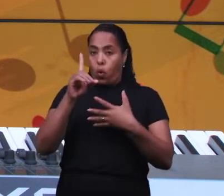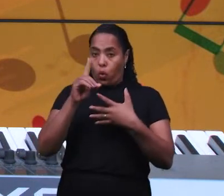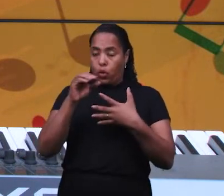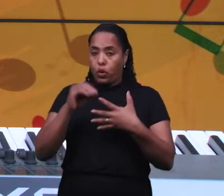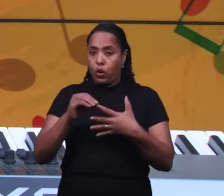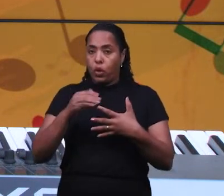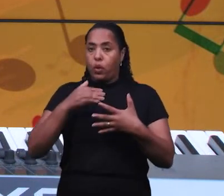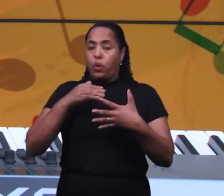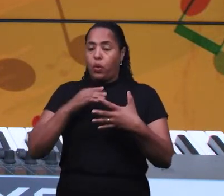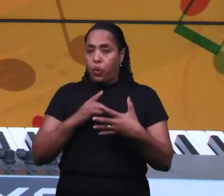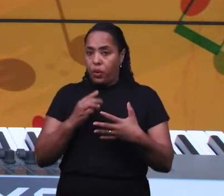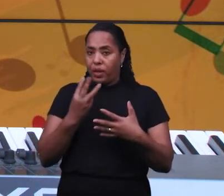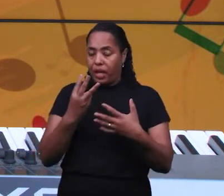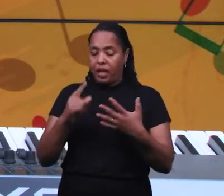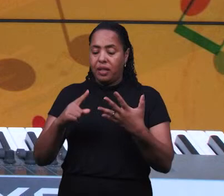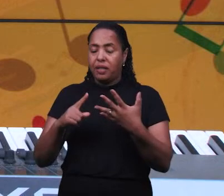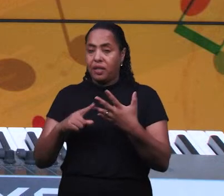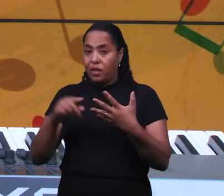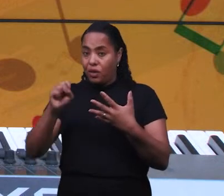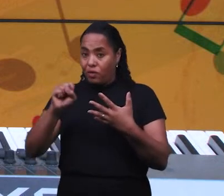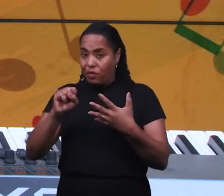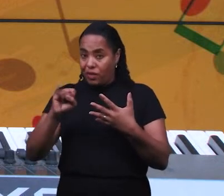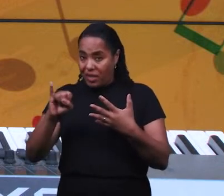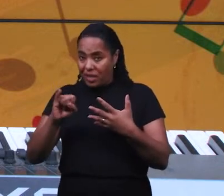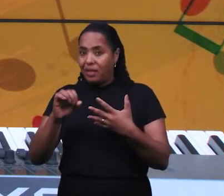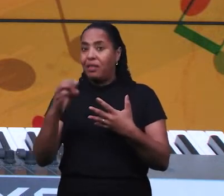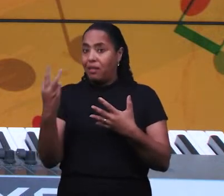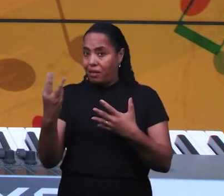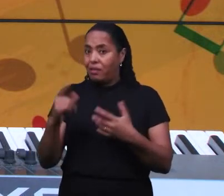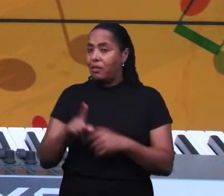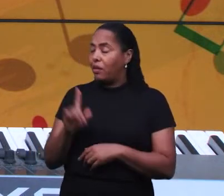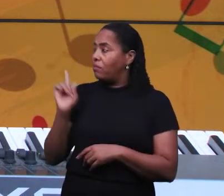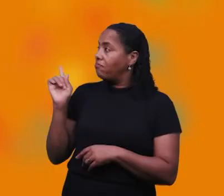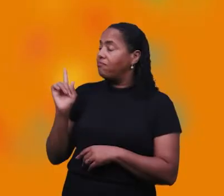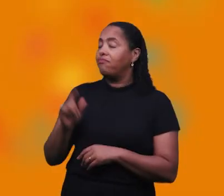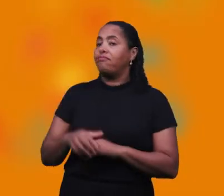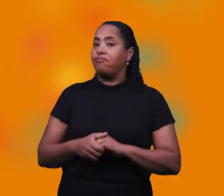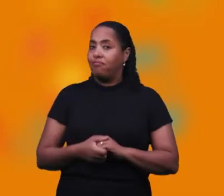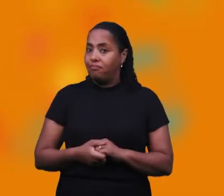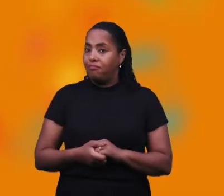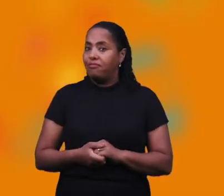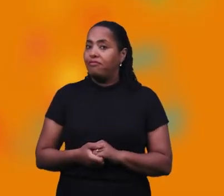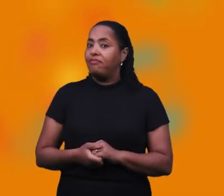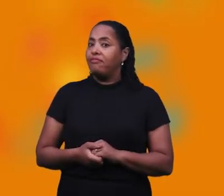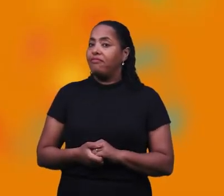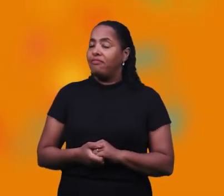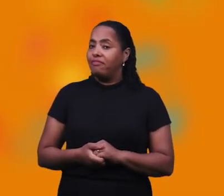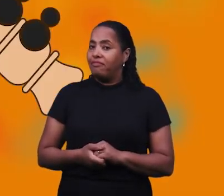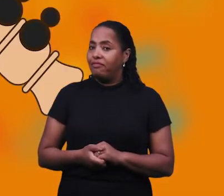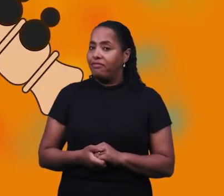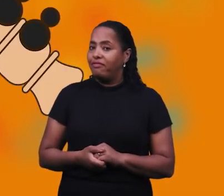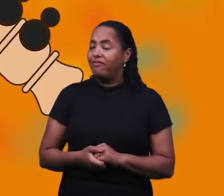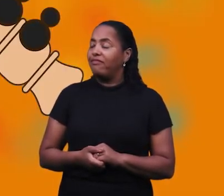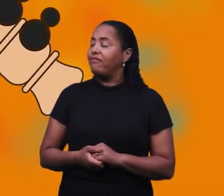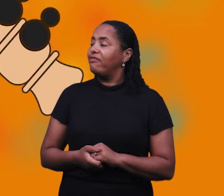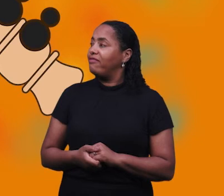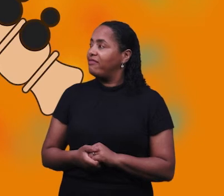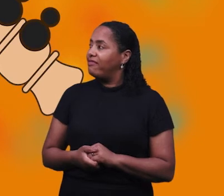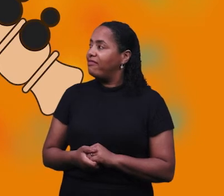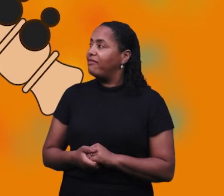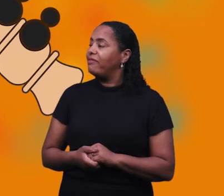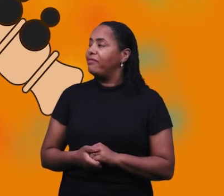Le do, 3 temps. Et le si, 3 temps si. Allons-y. 3 e